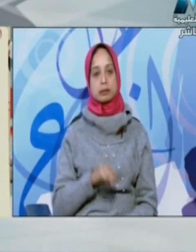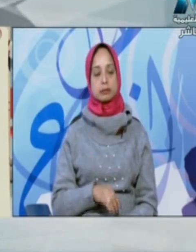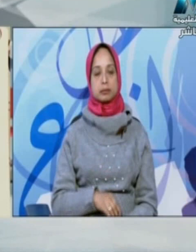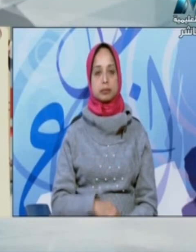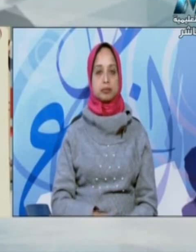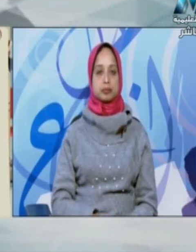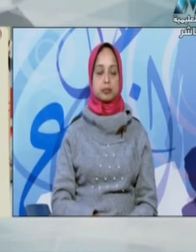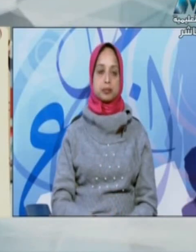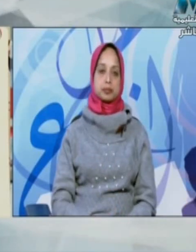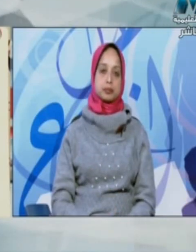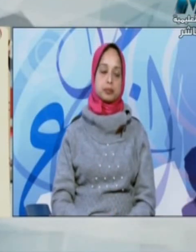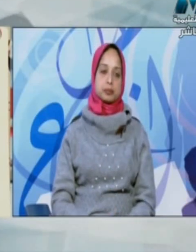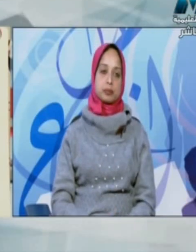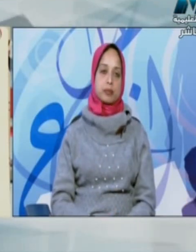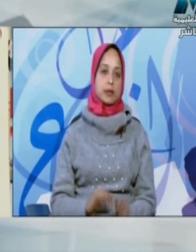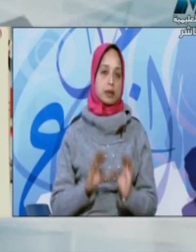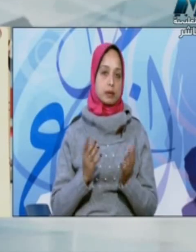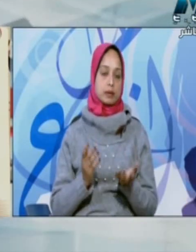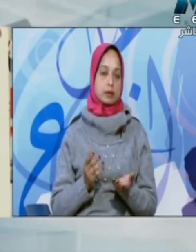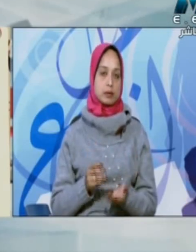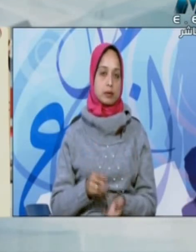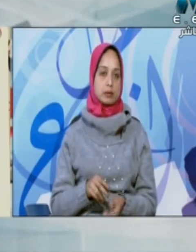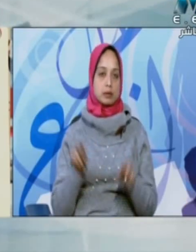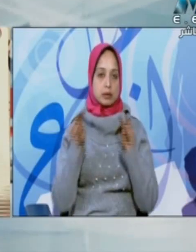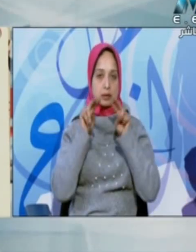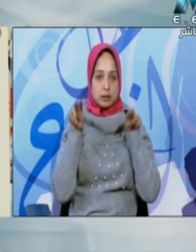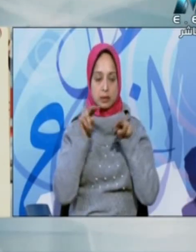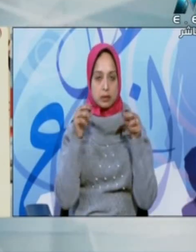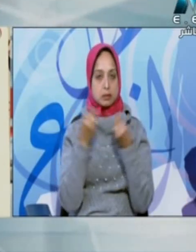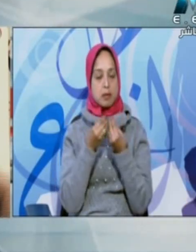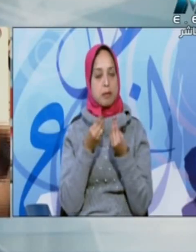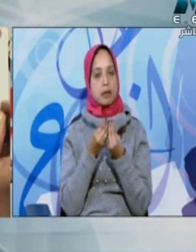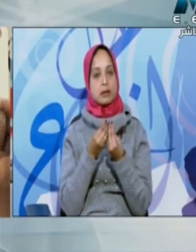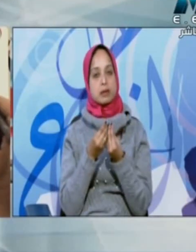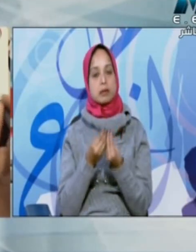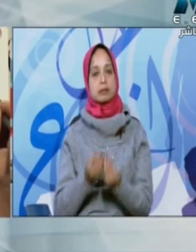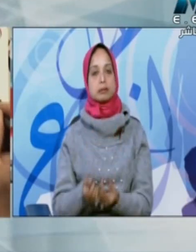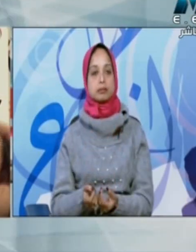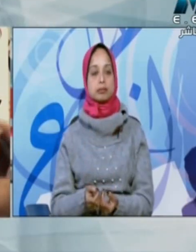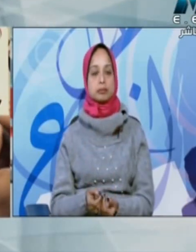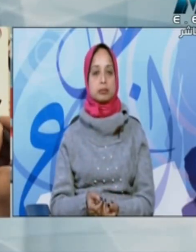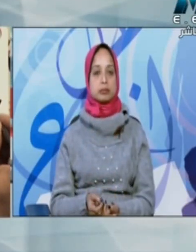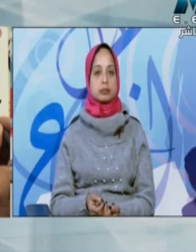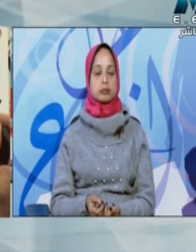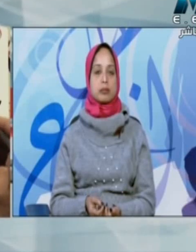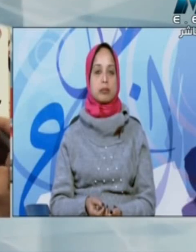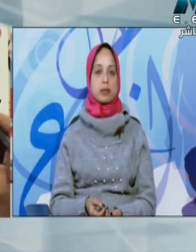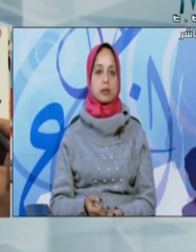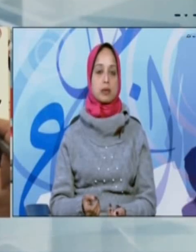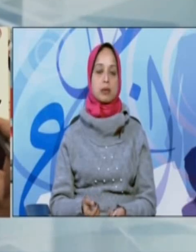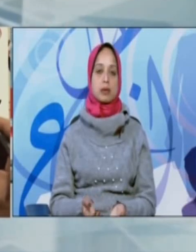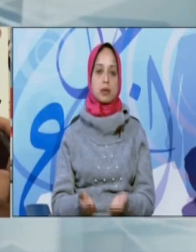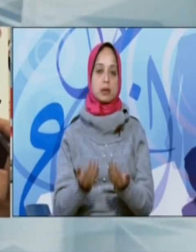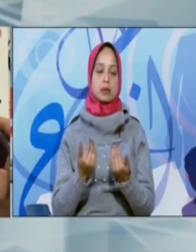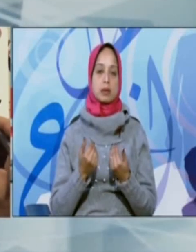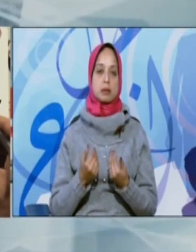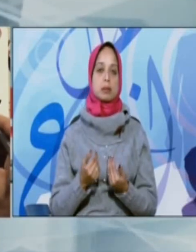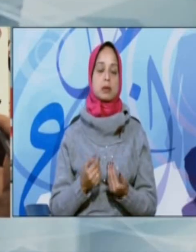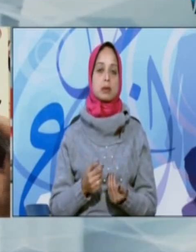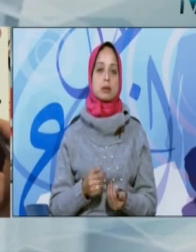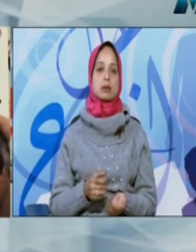طلبت من الملك ايه بقى؟ ركز معايا كده. طلبت انجلترا من الملك اول حاجة